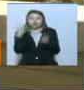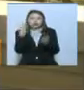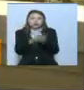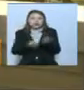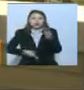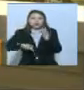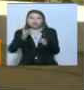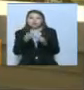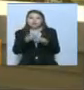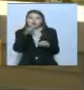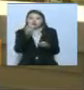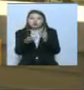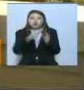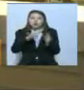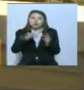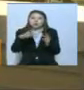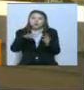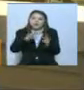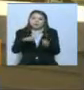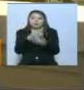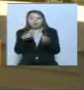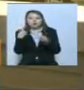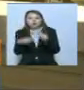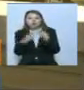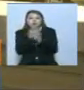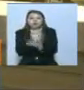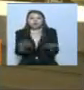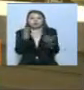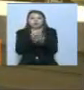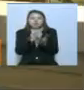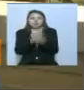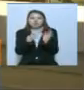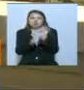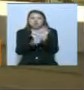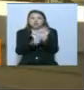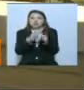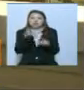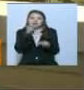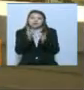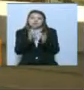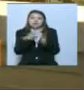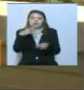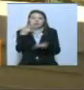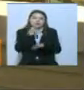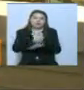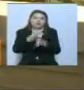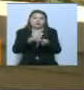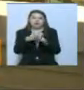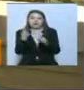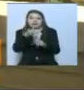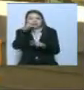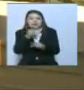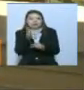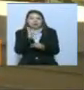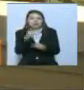настоящую тайскую еду, то есть том-ям-кунг и другие блюда. Сегодня мы предложили 6 блюд, из них 5 главных, одно десертное.